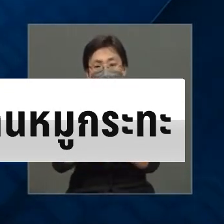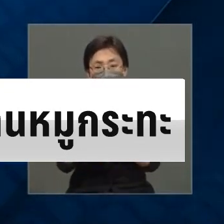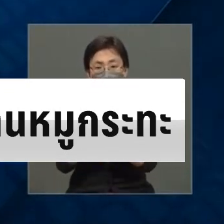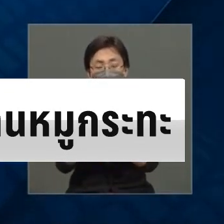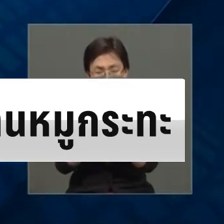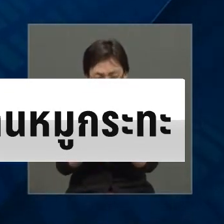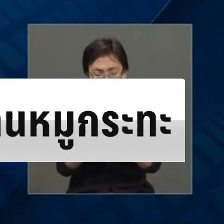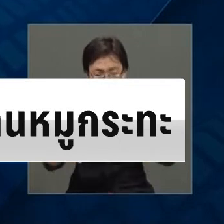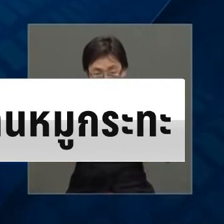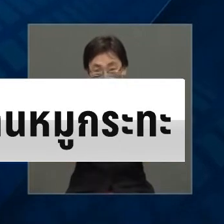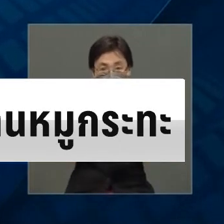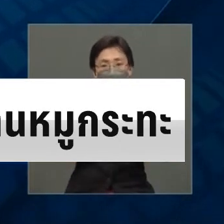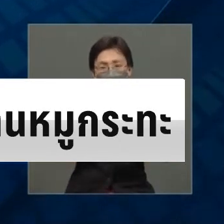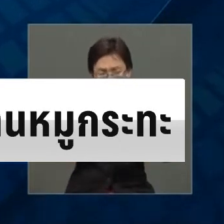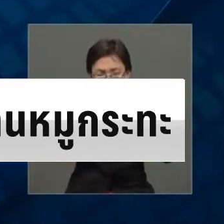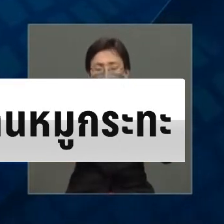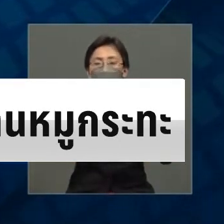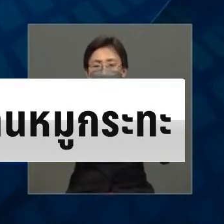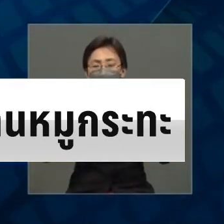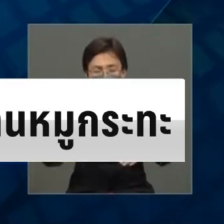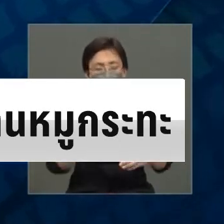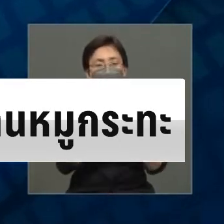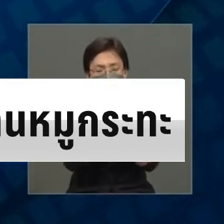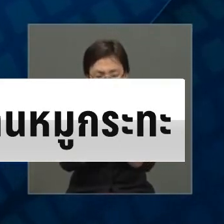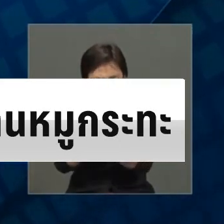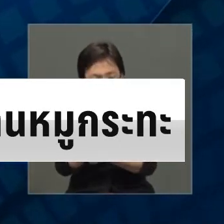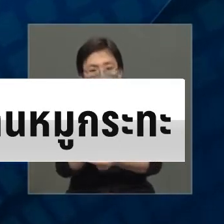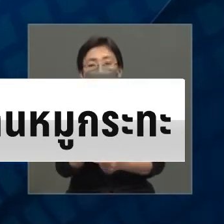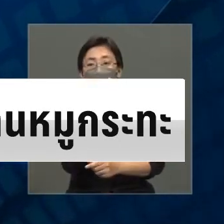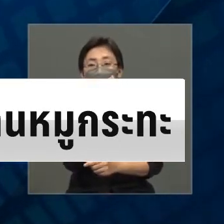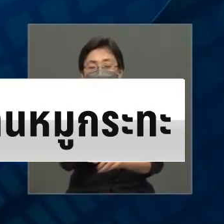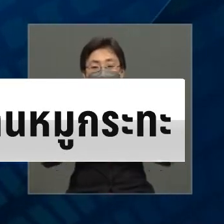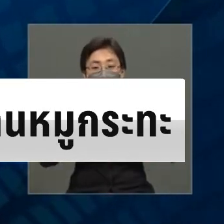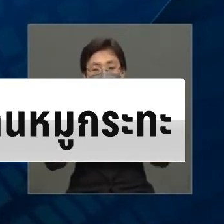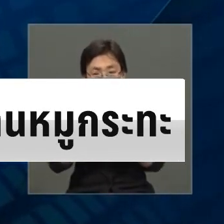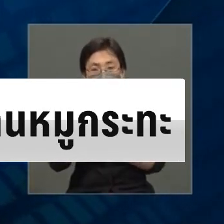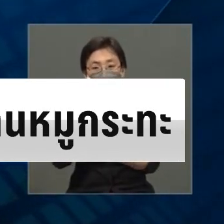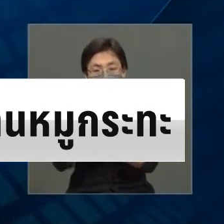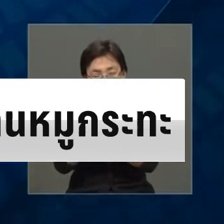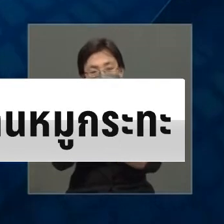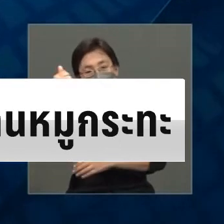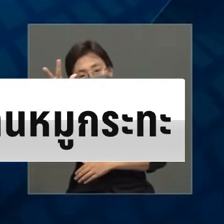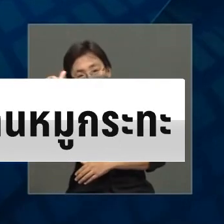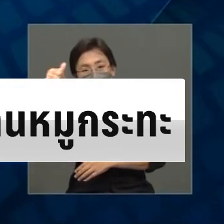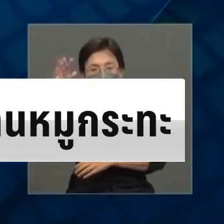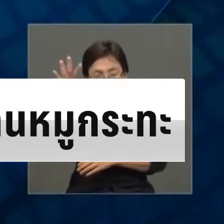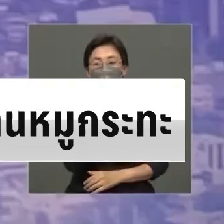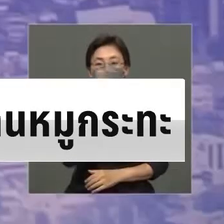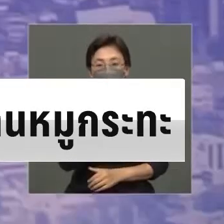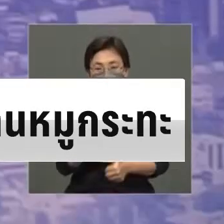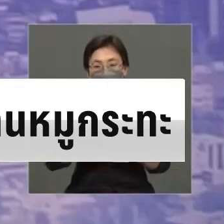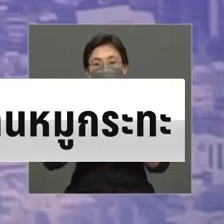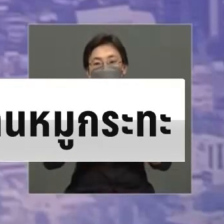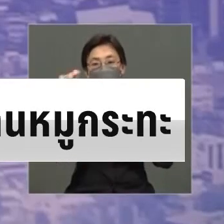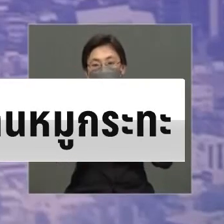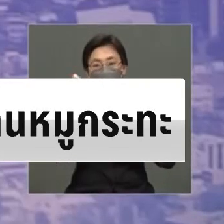สปกกังวลก็คือการเกิดคลาสเตอร์ใหม่ๆอาจจะพบมากขึ้นในช่วงหลังจากเทศกาลมาคราว